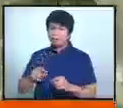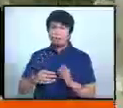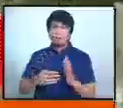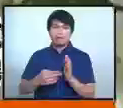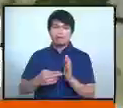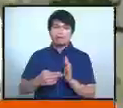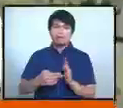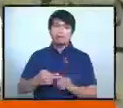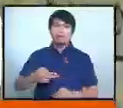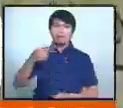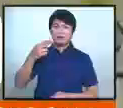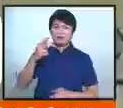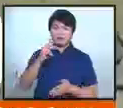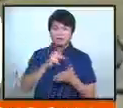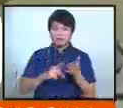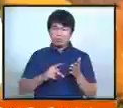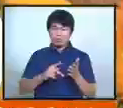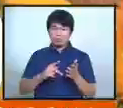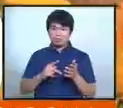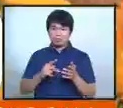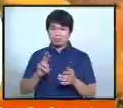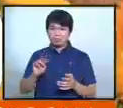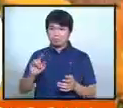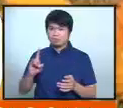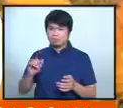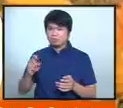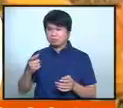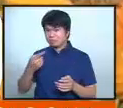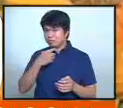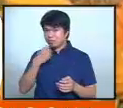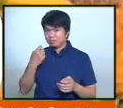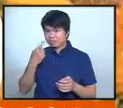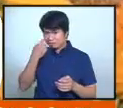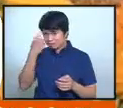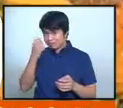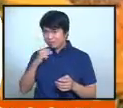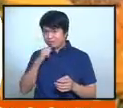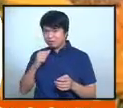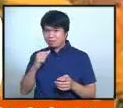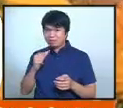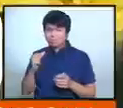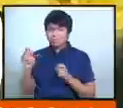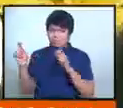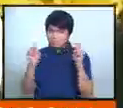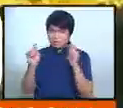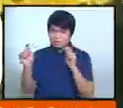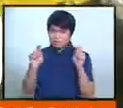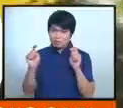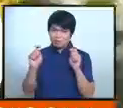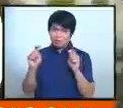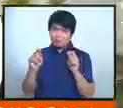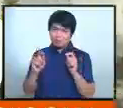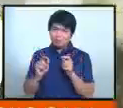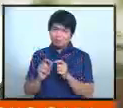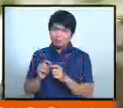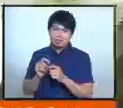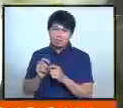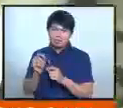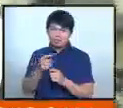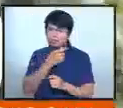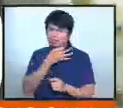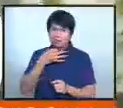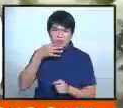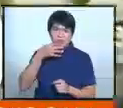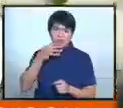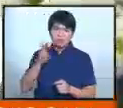undas dahil hindi naman masyadong binagyo ang mga taniman ng bulaklak sa Benguet ngayong taon. Kung magtataas man daw sila,